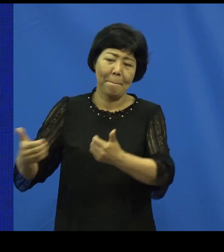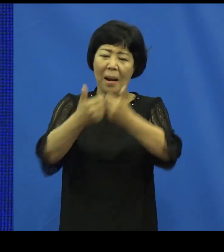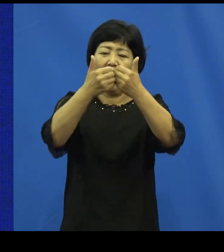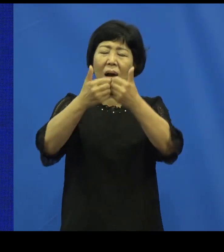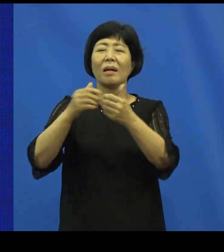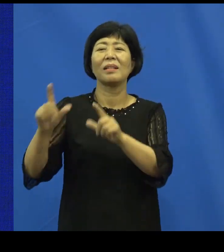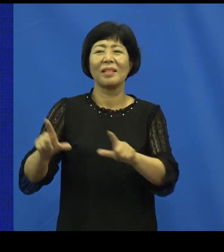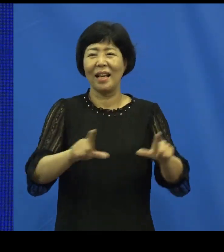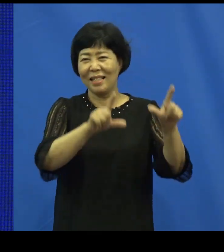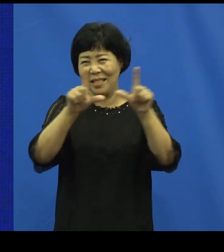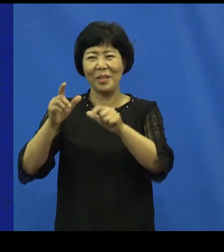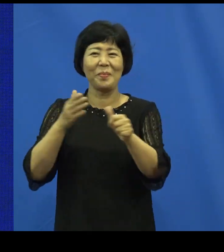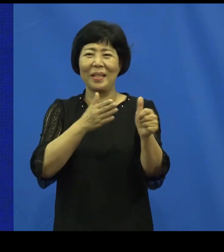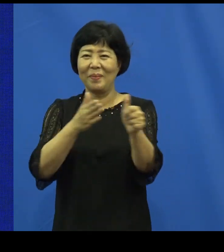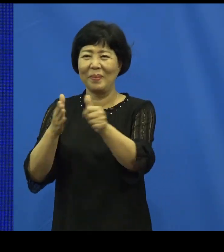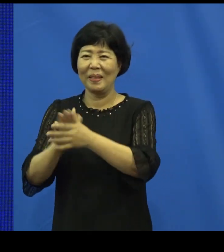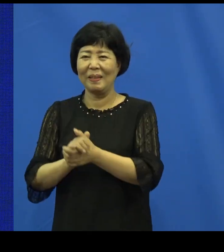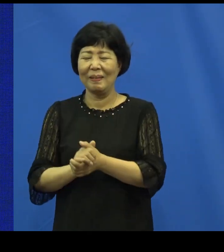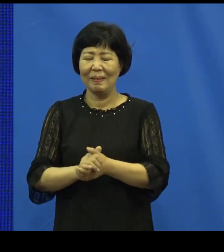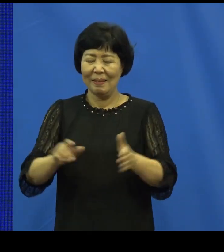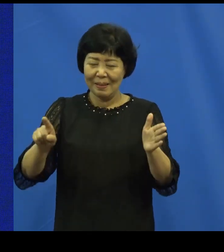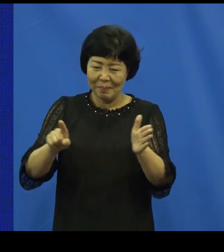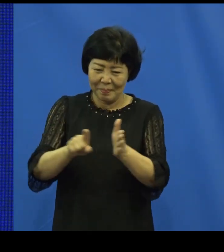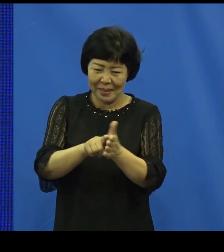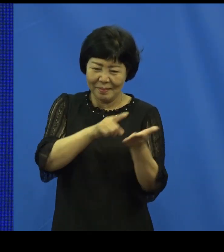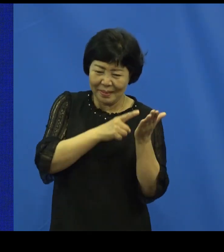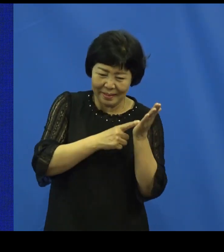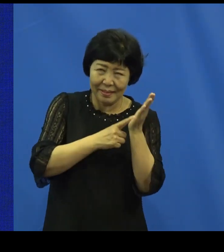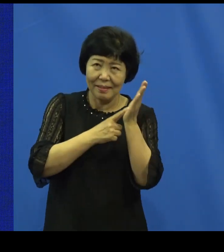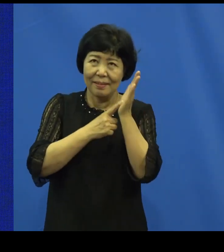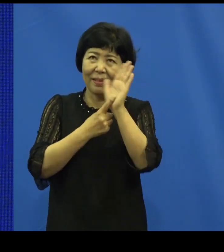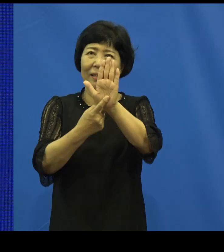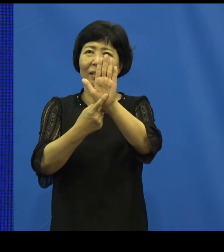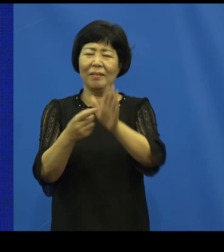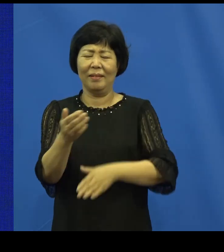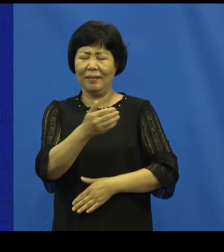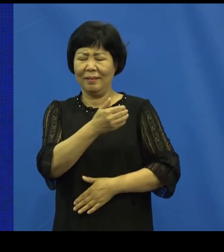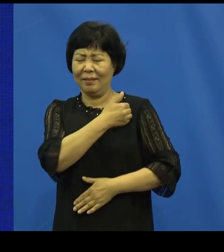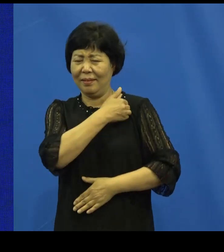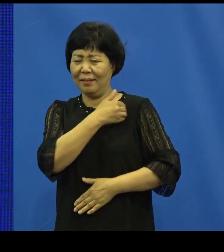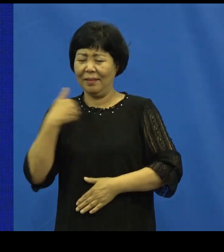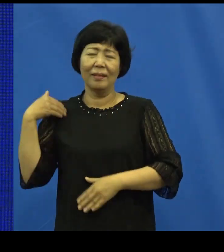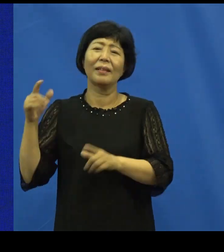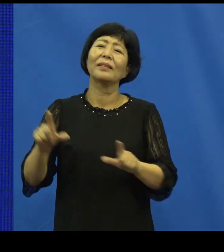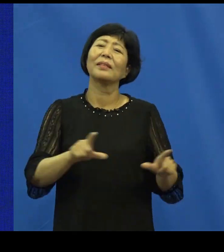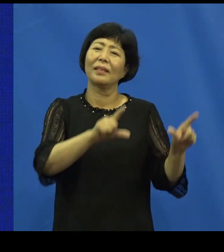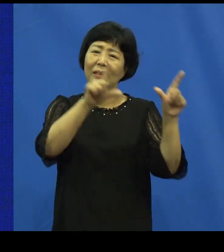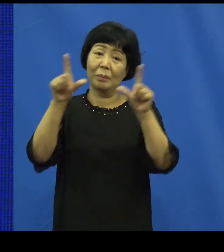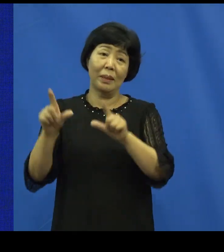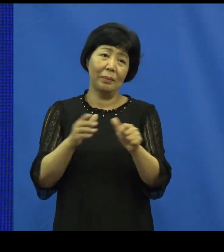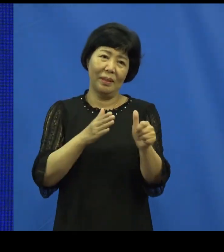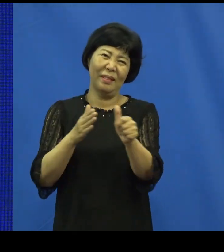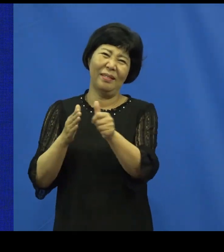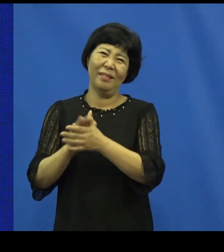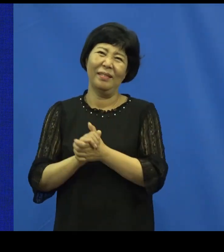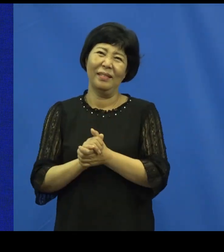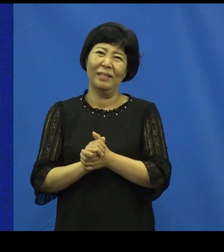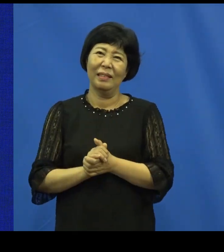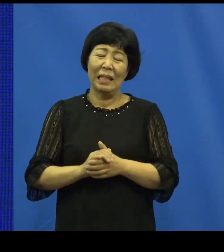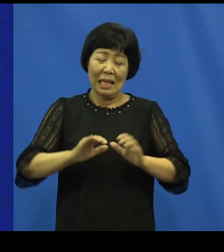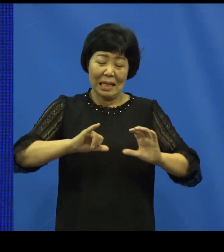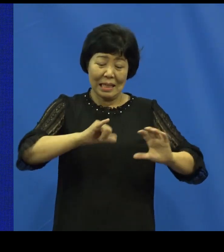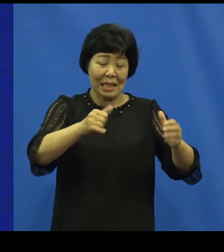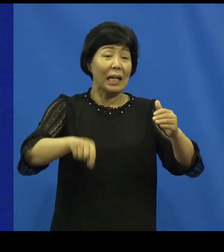세상에서 믿음의 진가를 드러내고 증명하세요. 믿음은 교회 안에서만 통하지 않고 세상